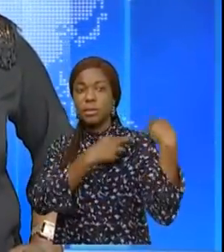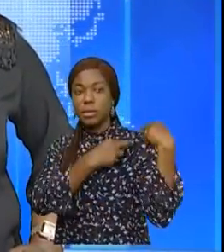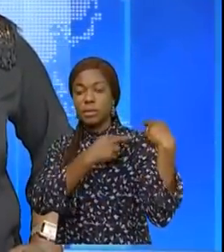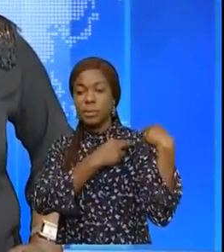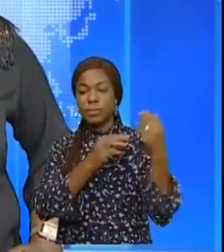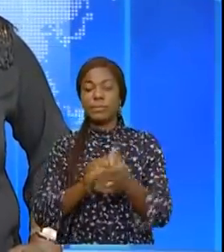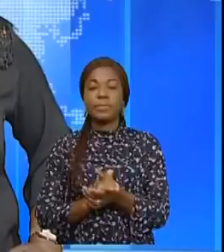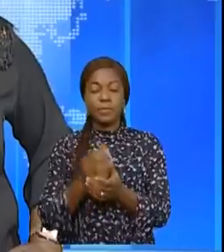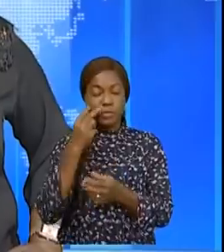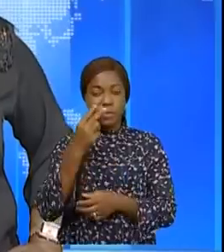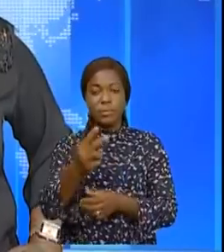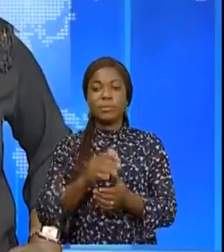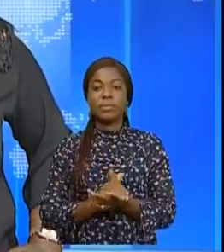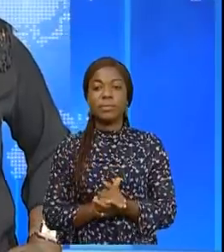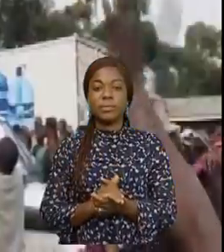Bokoumou.